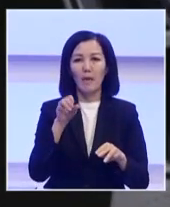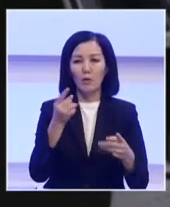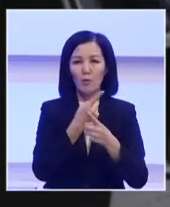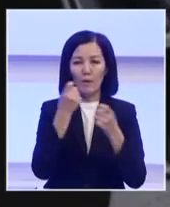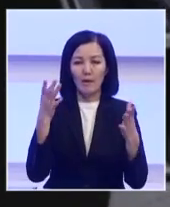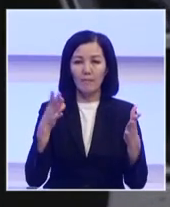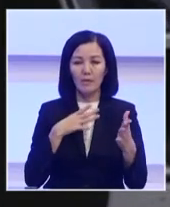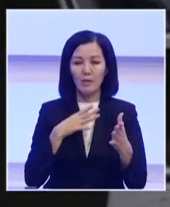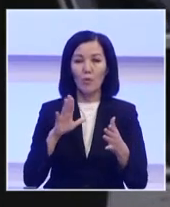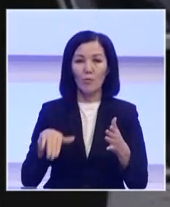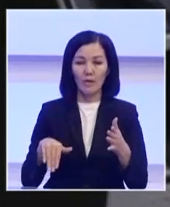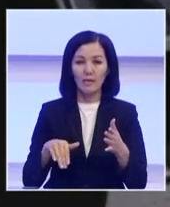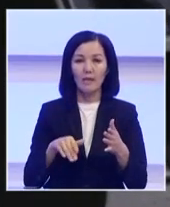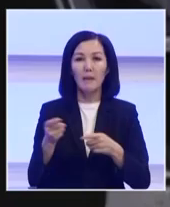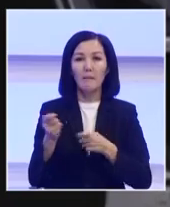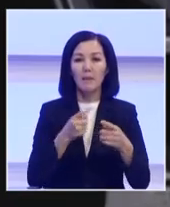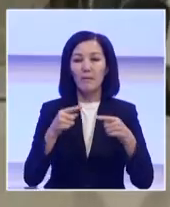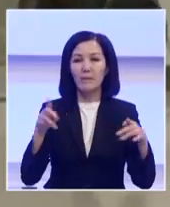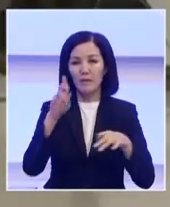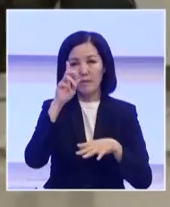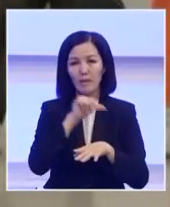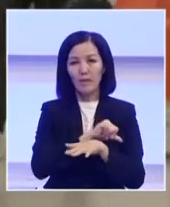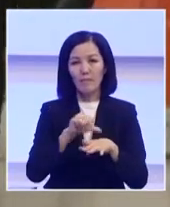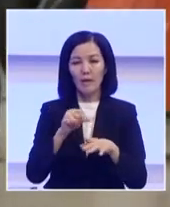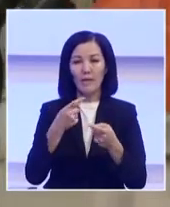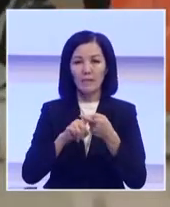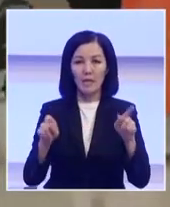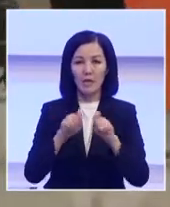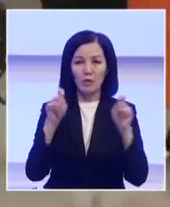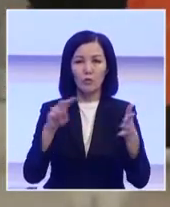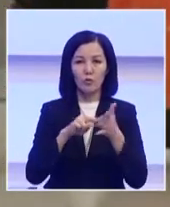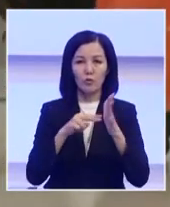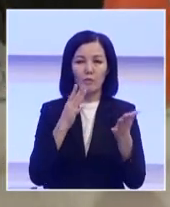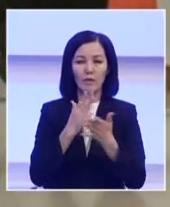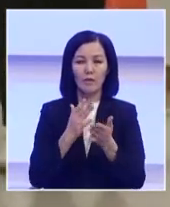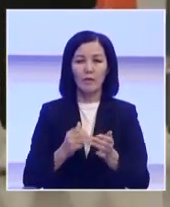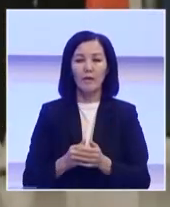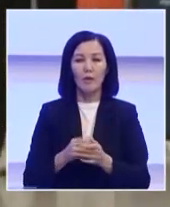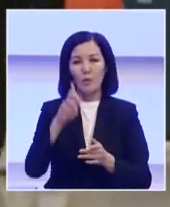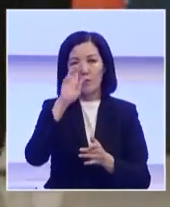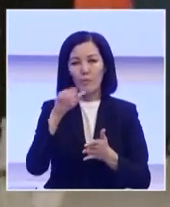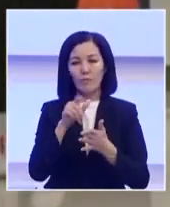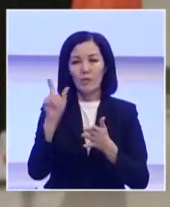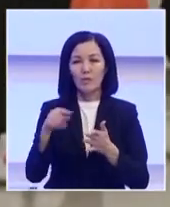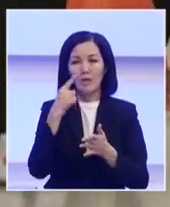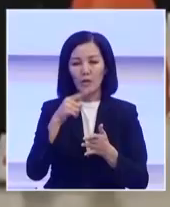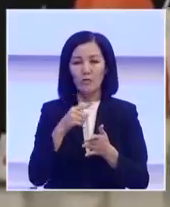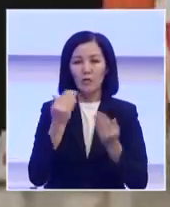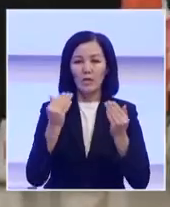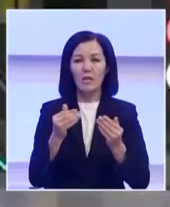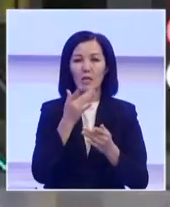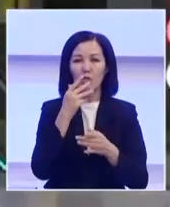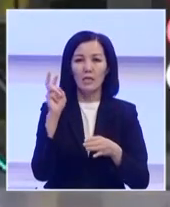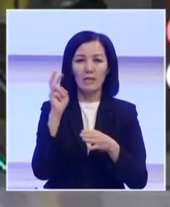мәлімдеді. Содан кейін билік өзге елдермен байланыстыратын шекараны ашуды да қарастырмақ. Үкімет басшысының айтуынша, енді